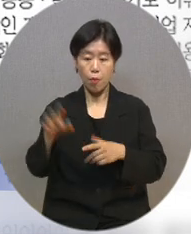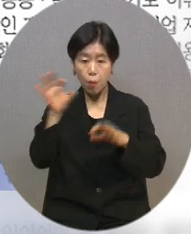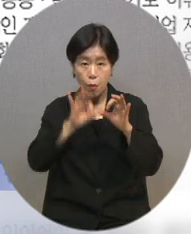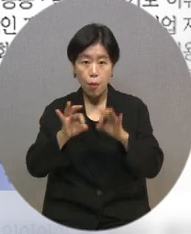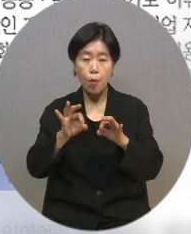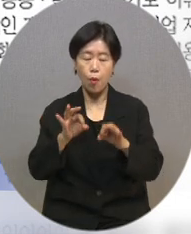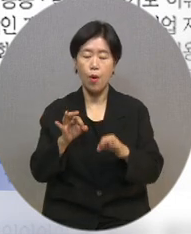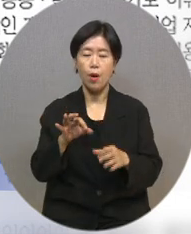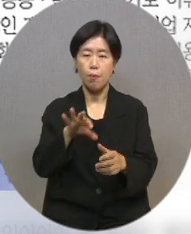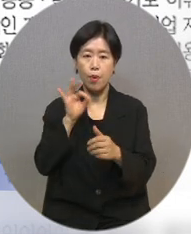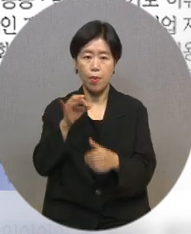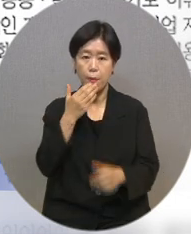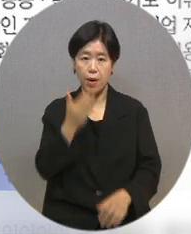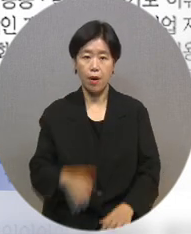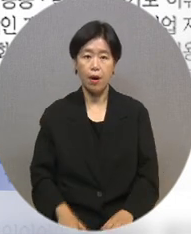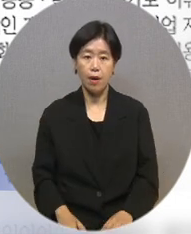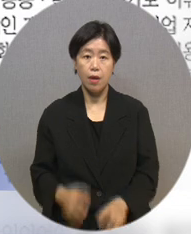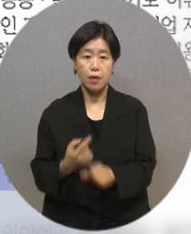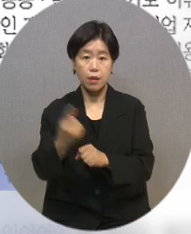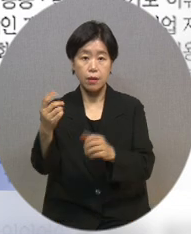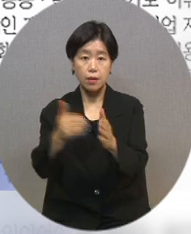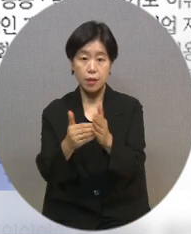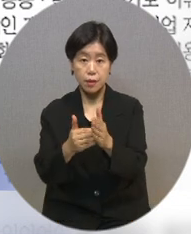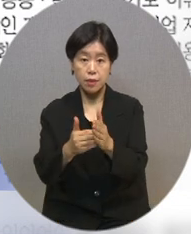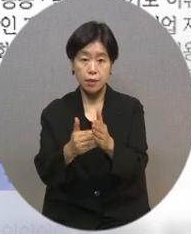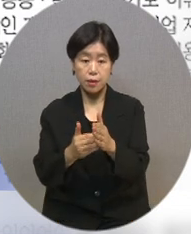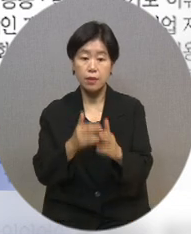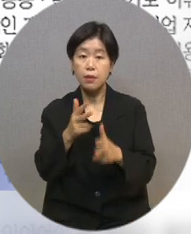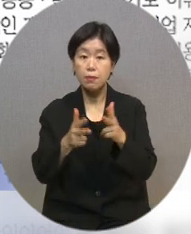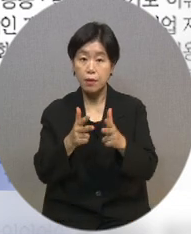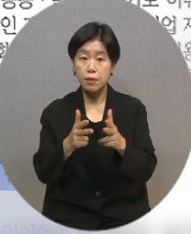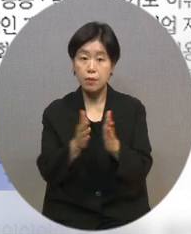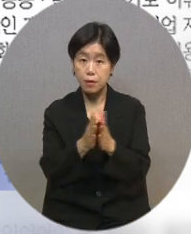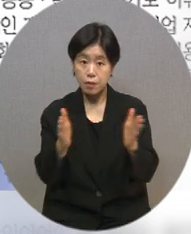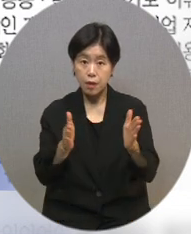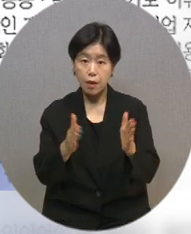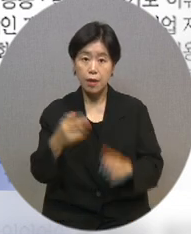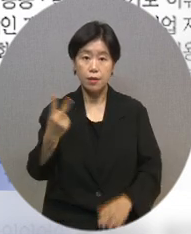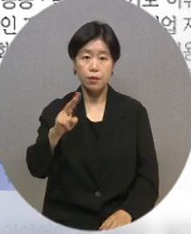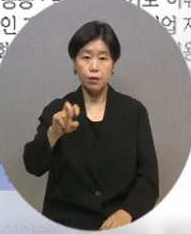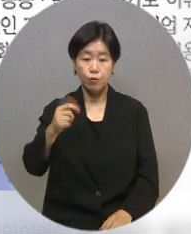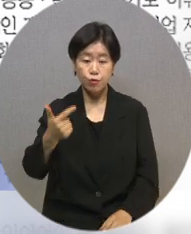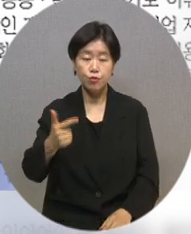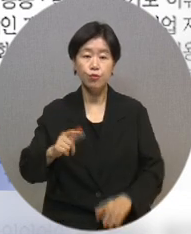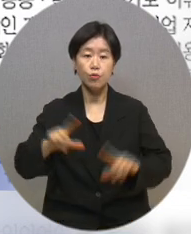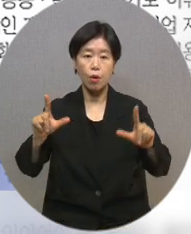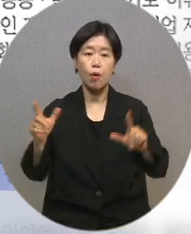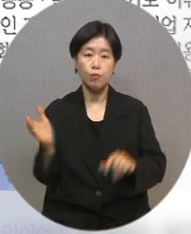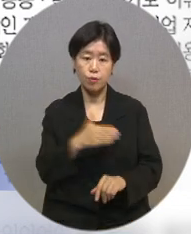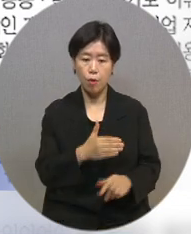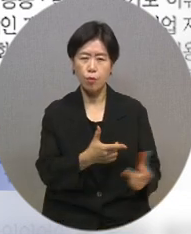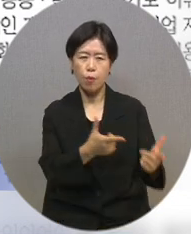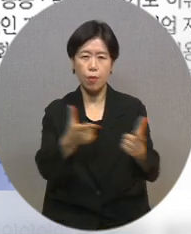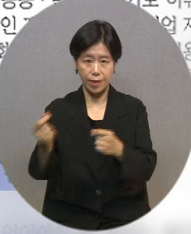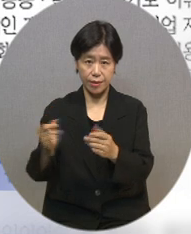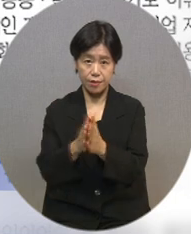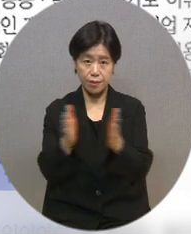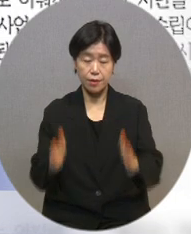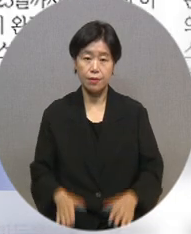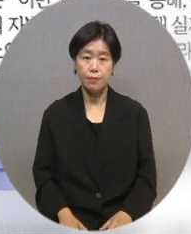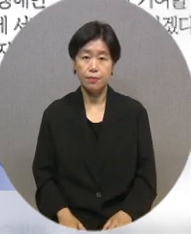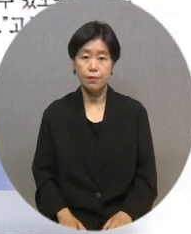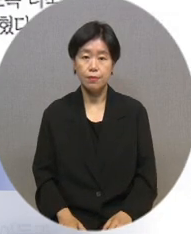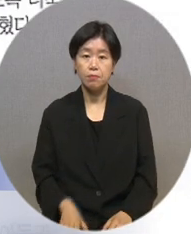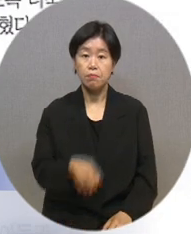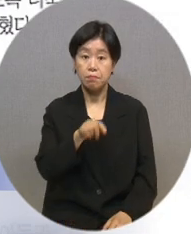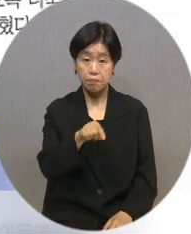내년까지 복지부는 시범 사업을 진행하고 오는 2026년 터 본 사업을 추진할 예정이라고 말했습니다